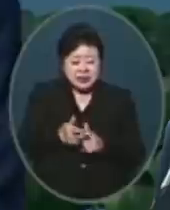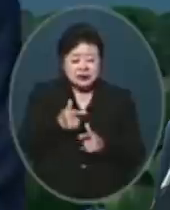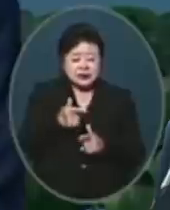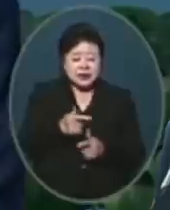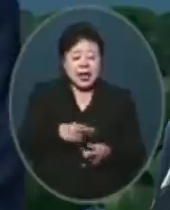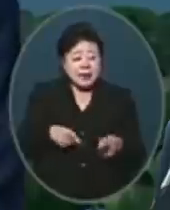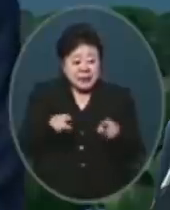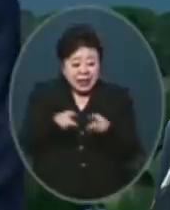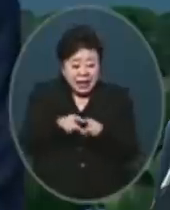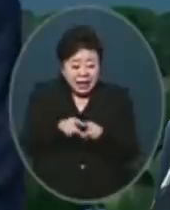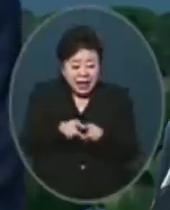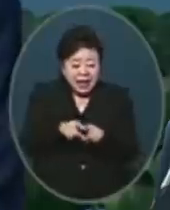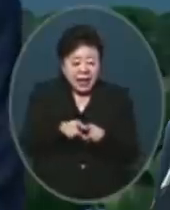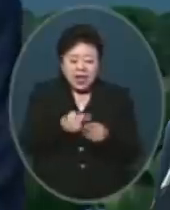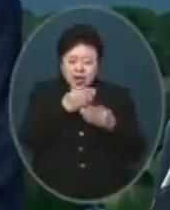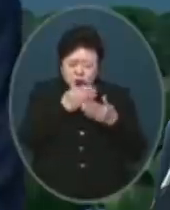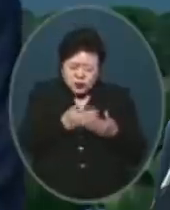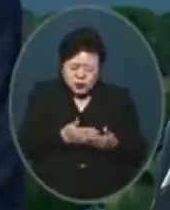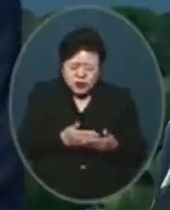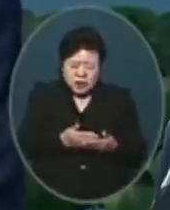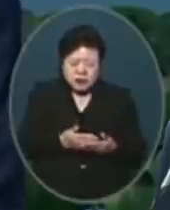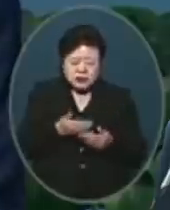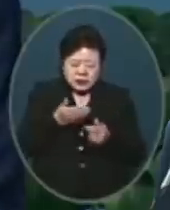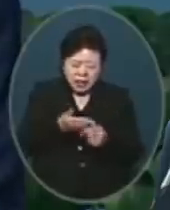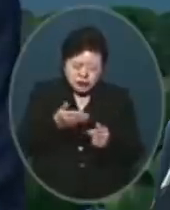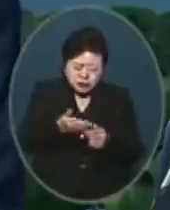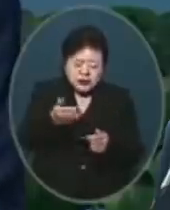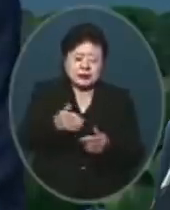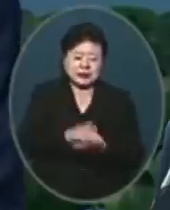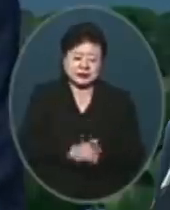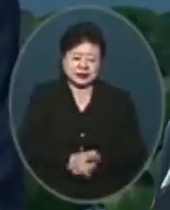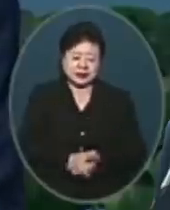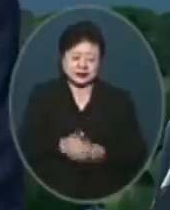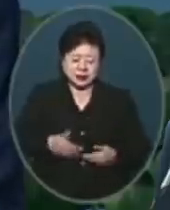예수님과 더불어 필요한 것을 우리에게 다 주시겠다는 것입니다.